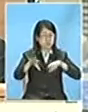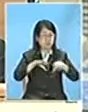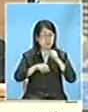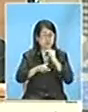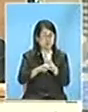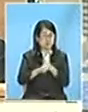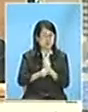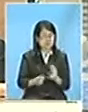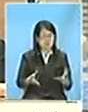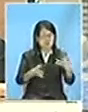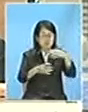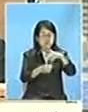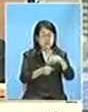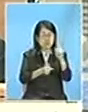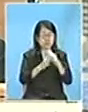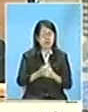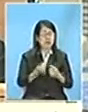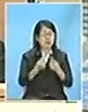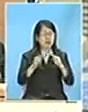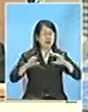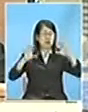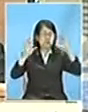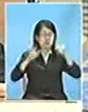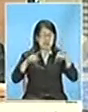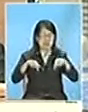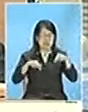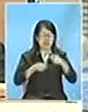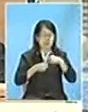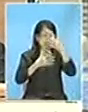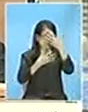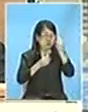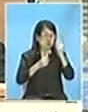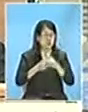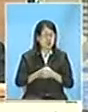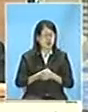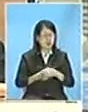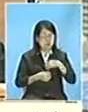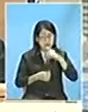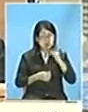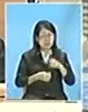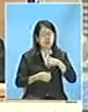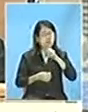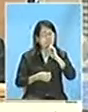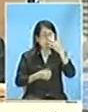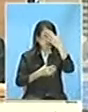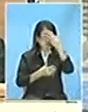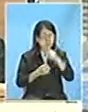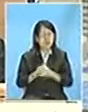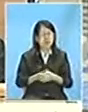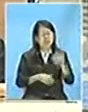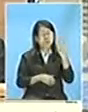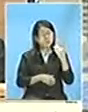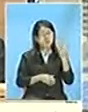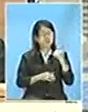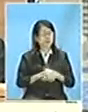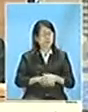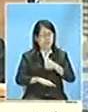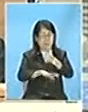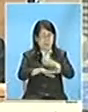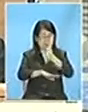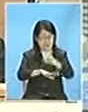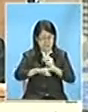ที่เดียวกันนะแต่รัฐบาลเนี่ยไม่ได้ใส่ใจนะครับที่กลับเรียนว่าไม่ได้ใส่ใจเพราะว่าในวันที่ท่านรัฐมนตรีเป็นผู้ม